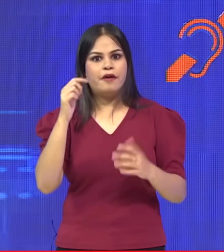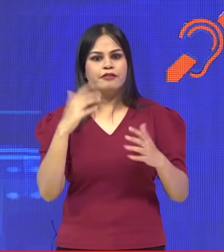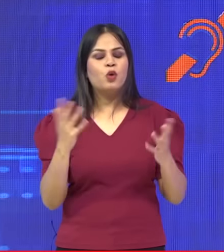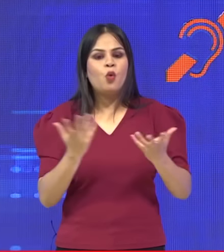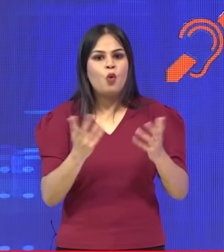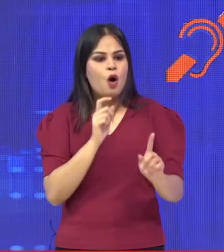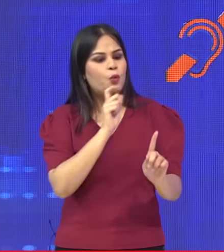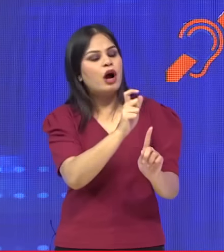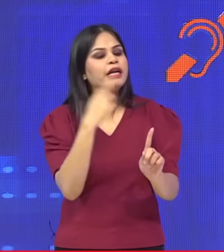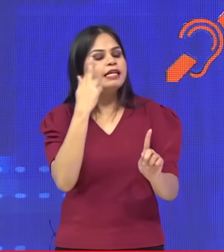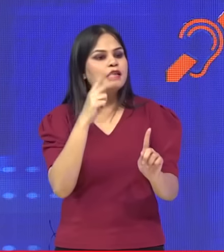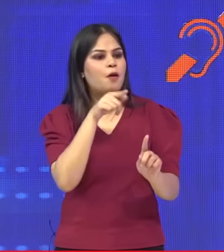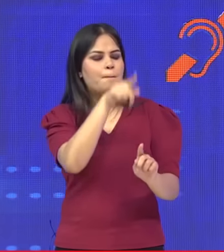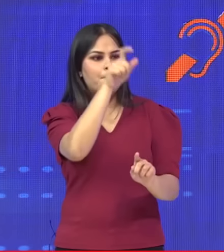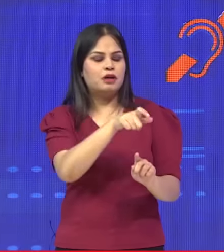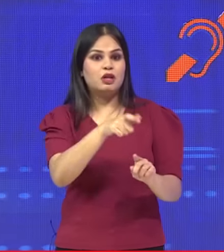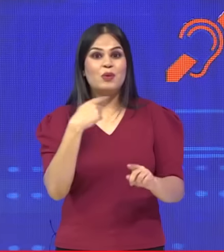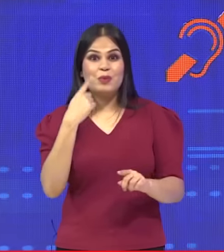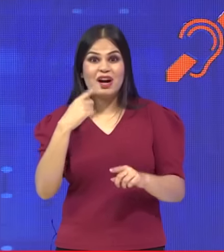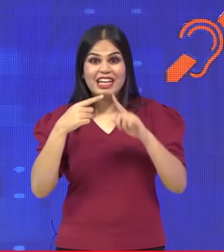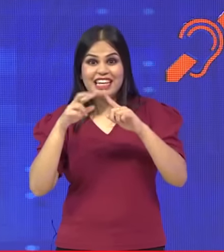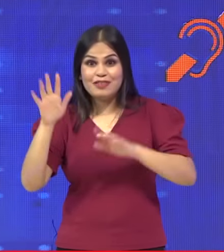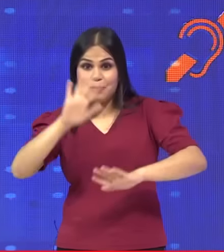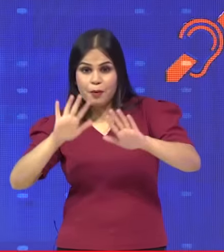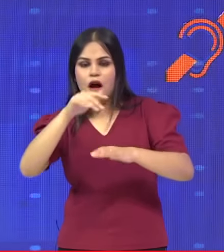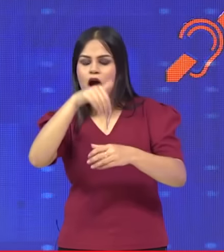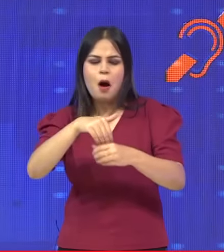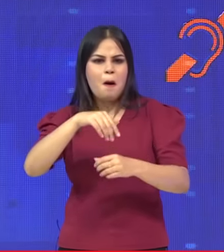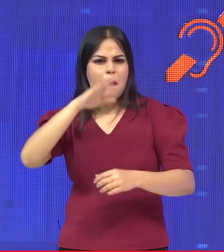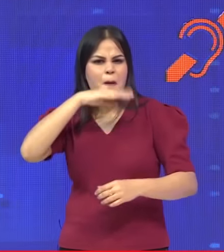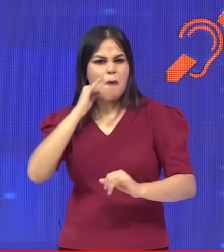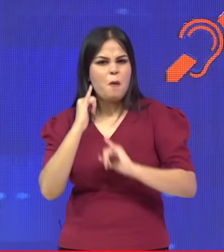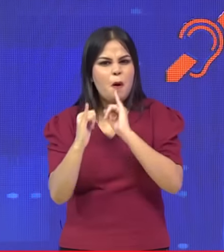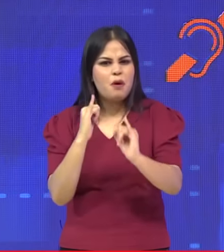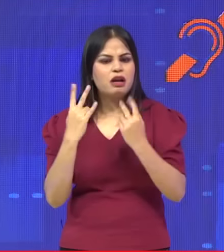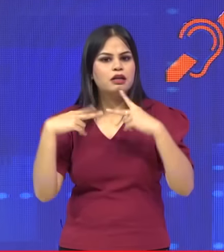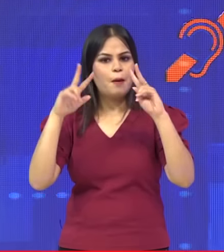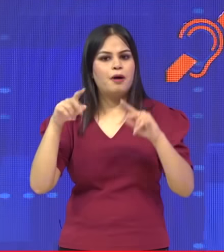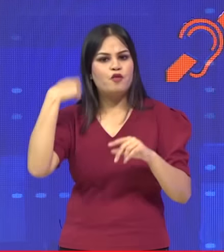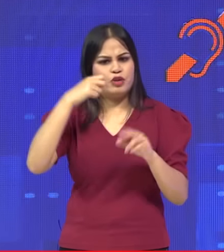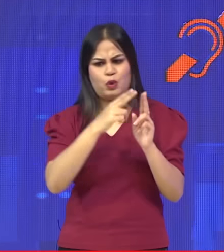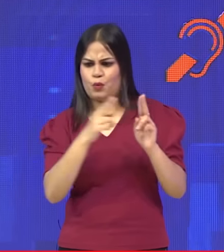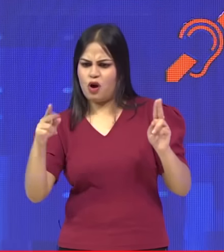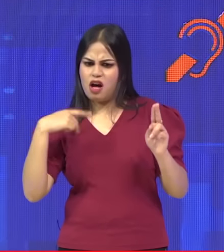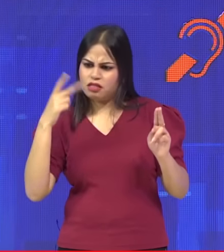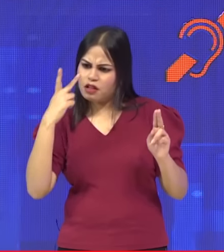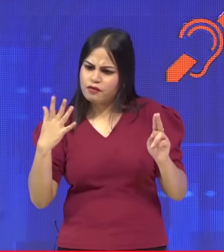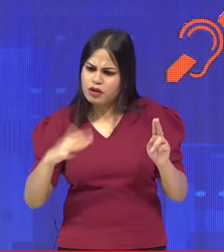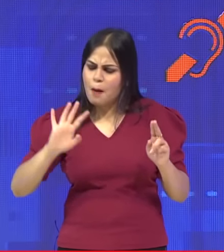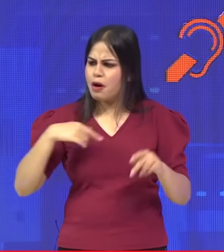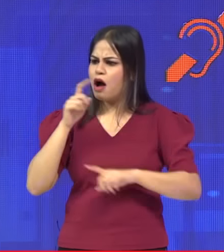बदतमीजी की थी घर के अंदर तो जी जो मैंने कहा है क्योंकि मैंने तो पूरा फुटेज देखा है और फिर वो आगे करना शुरू कर